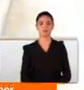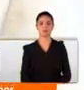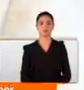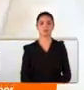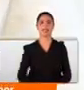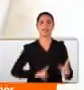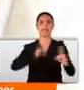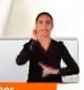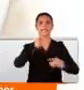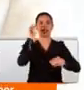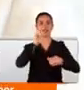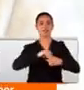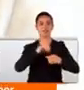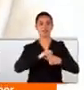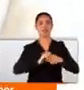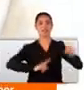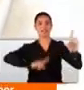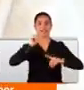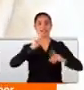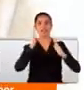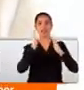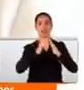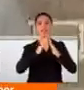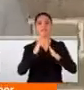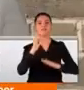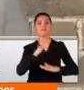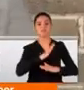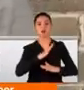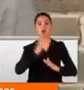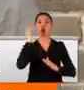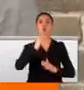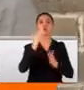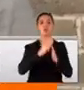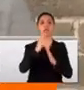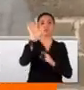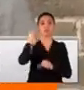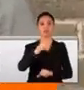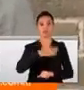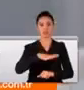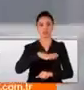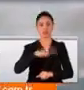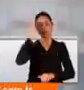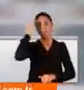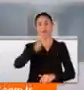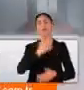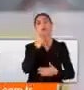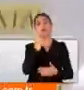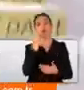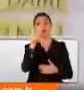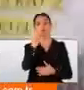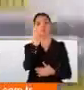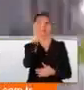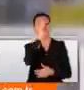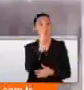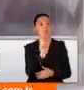Sanal alemde sanal daireler dolaşıyor. Ucuz ev tutacağım diye eldeki bulgurdan olmasınlar. Bu çok ciddi bir